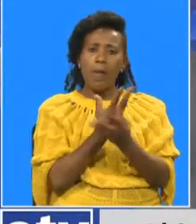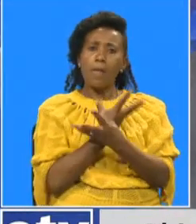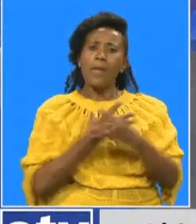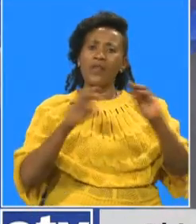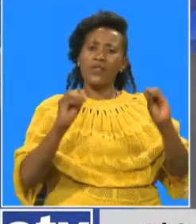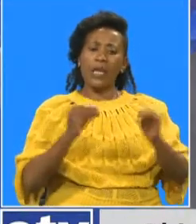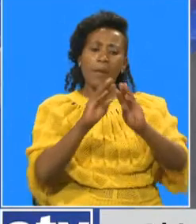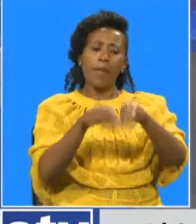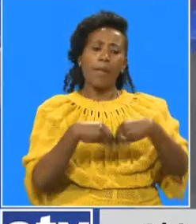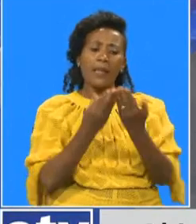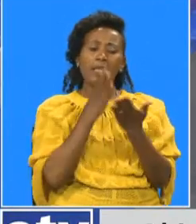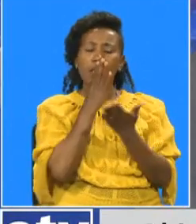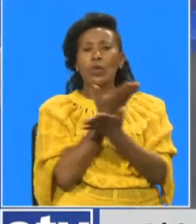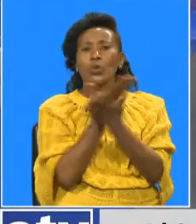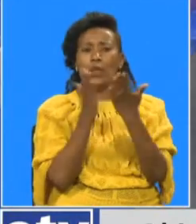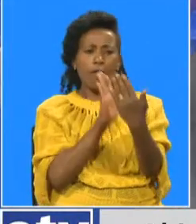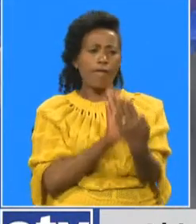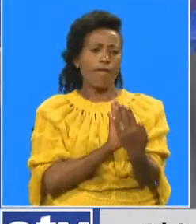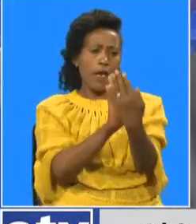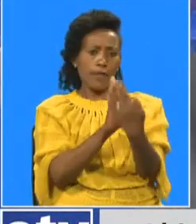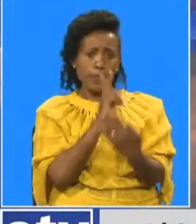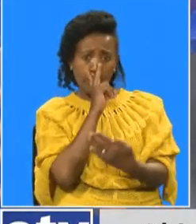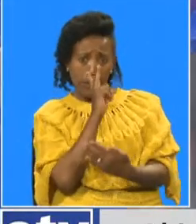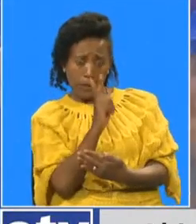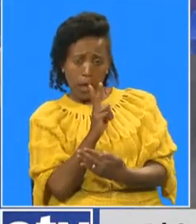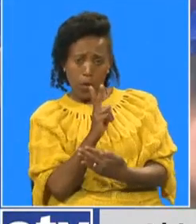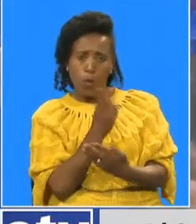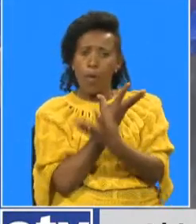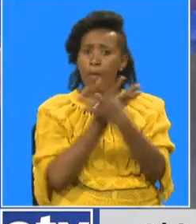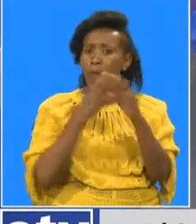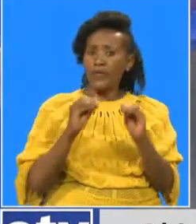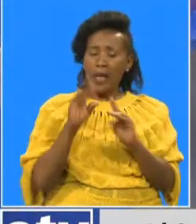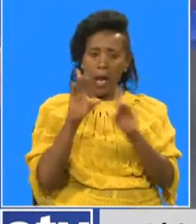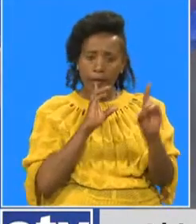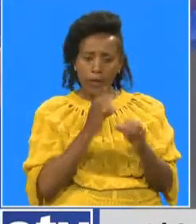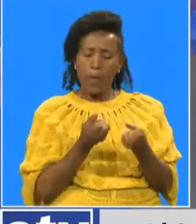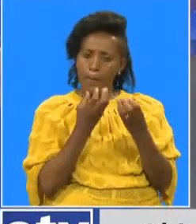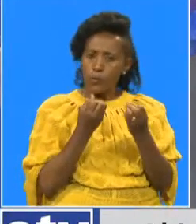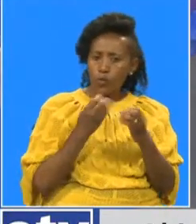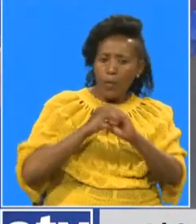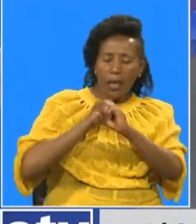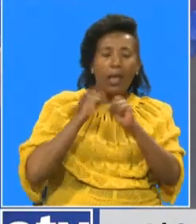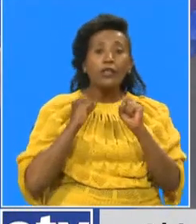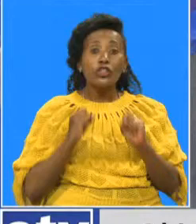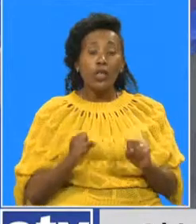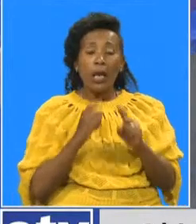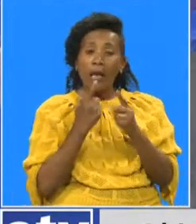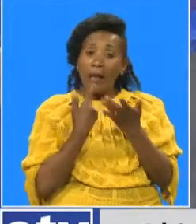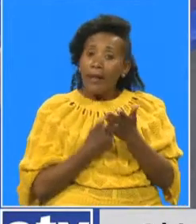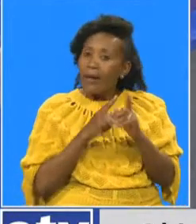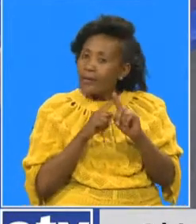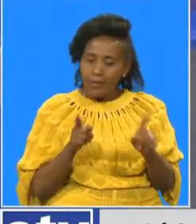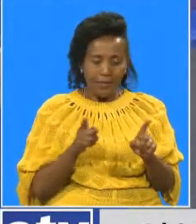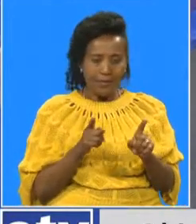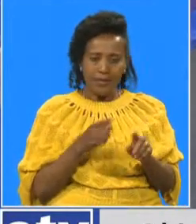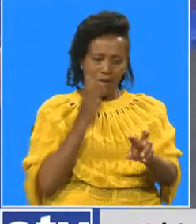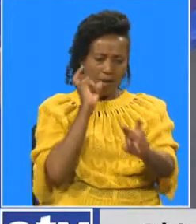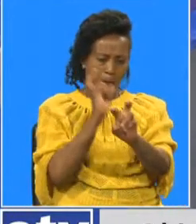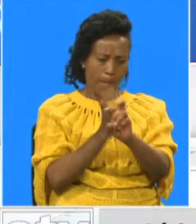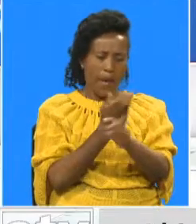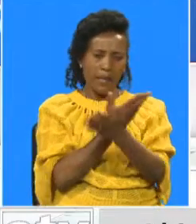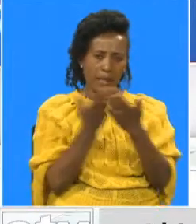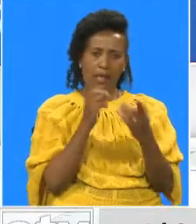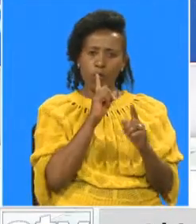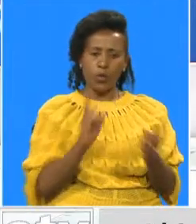ሶሉሽን የማትሰጠው ነገር ነው። ፊት ለፊት የምታየው ተላላት ሶሉሽን አርገ ብዙ ብዙ መከላከል ትችላለህ። ይሄ ግን ከባድ ነገር